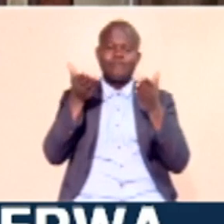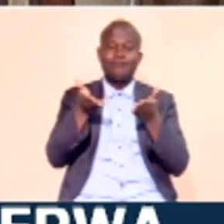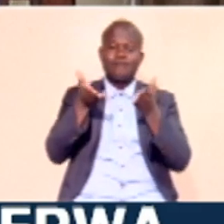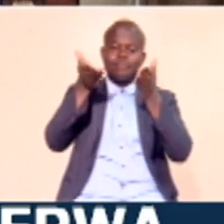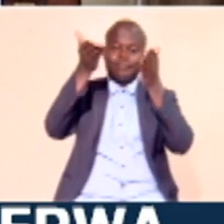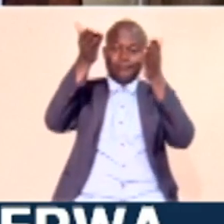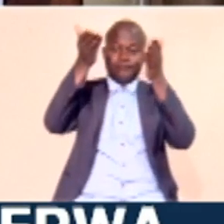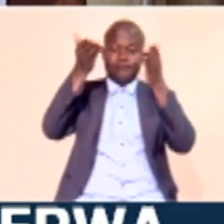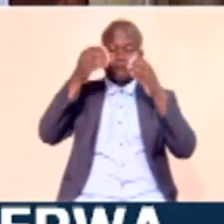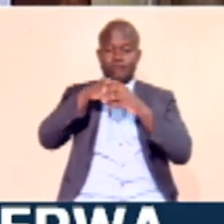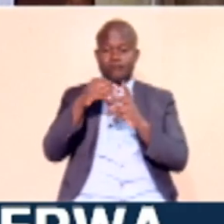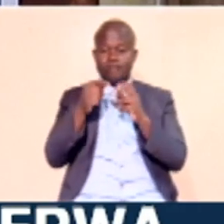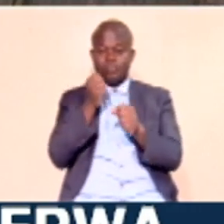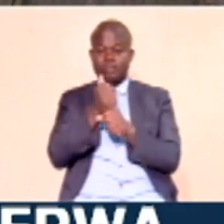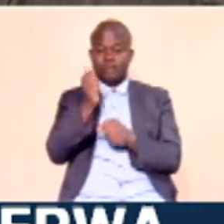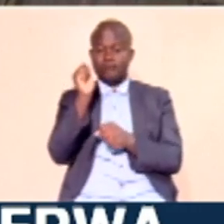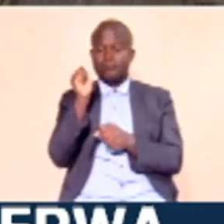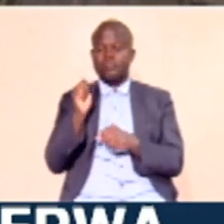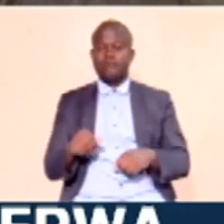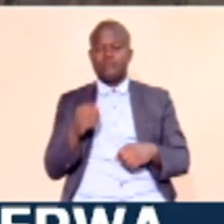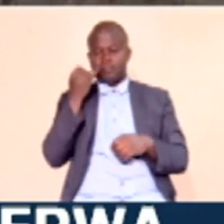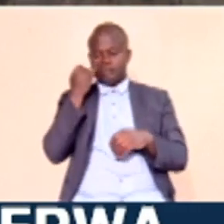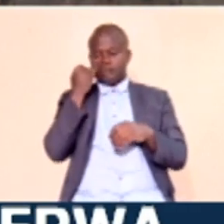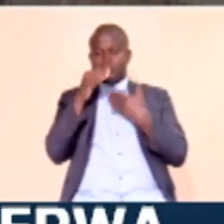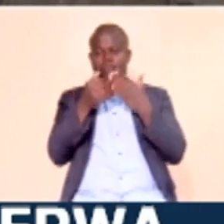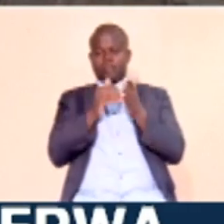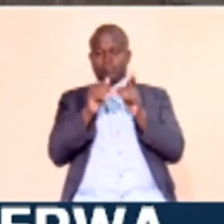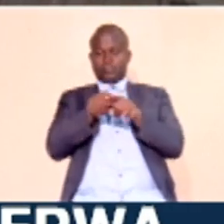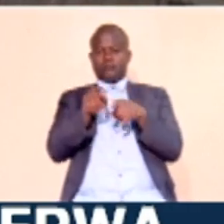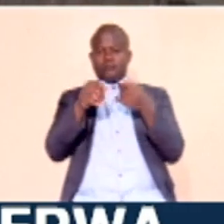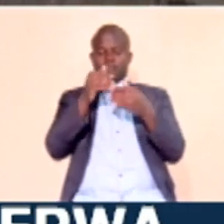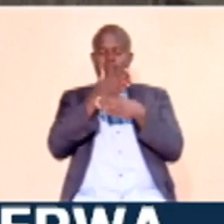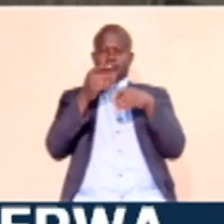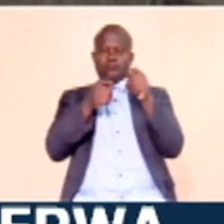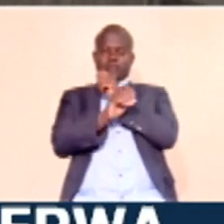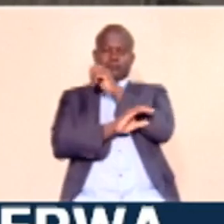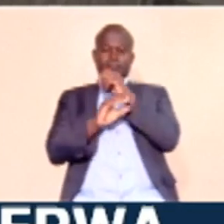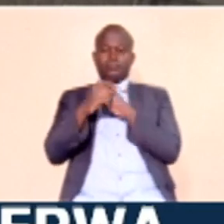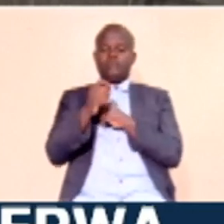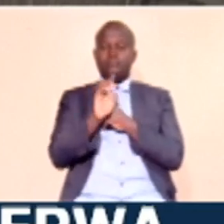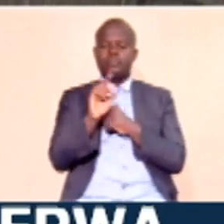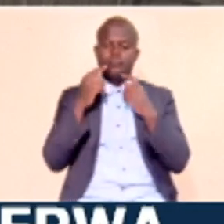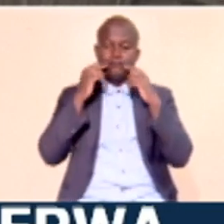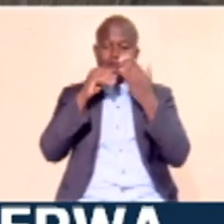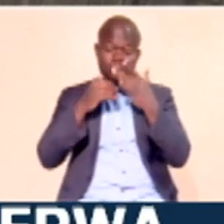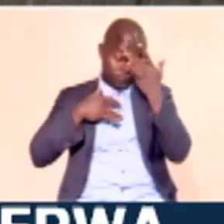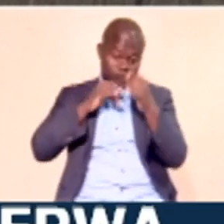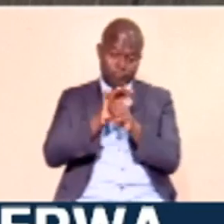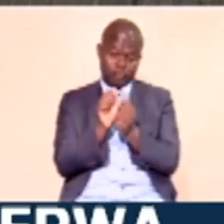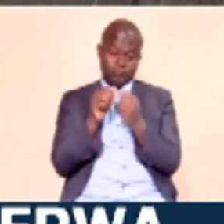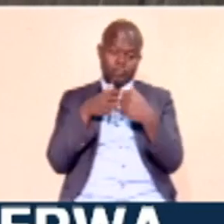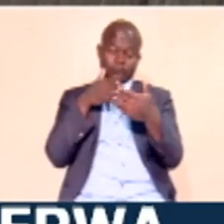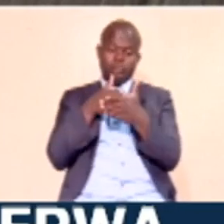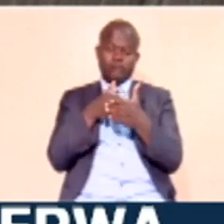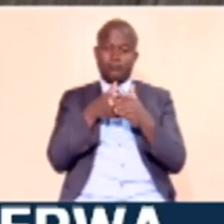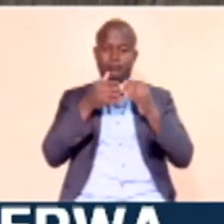arakura mu bimukorerwa. Nubwo bimeze bityo ariko Minisitiri w'ubutegetsi bw'igihugu Gatabazi Jean Marie Vianney avuga ko icyorezo cya COVID-19 cyakomye mu